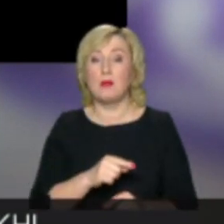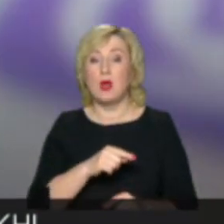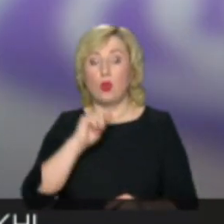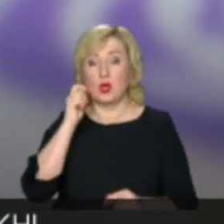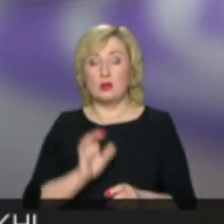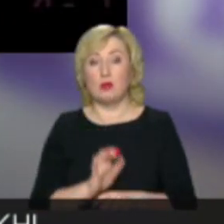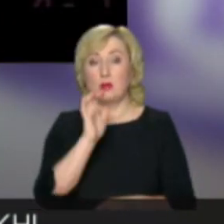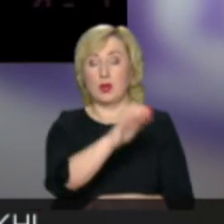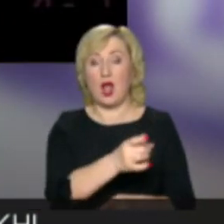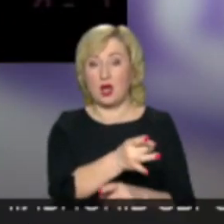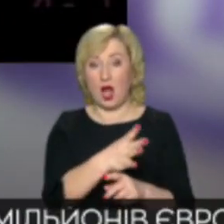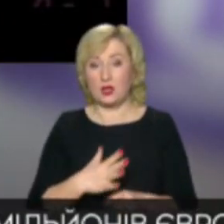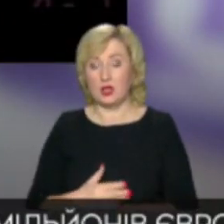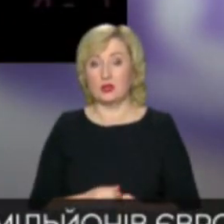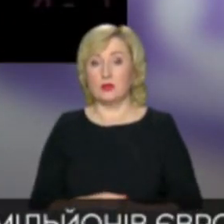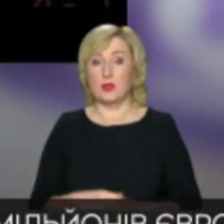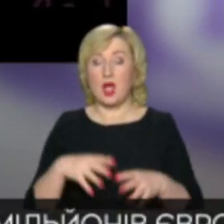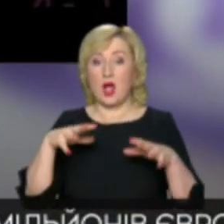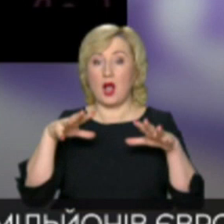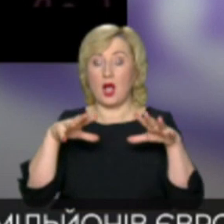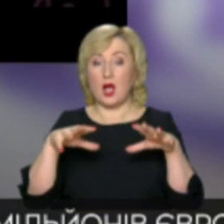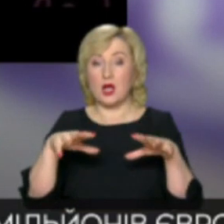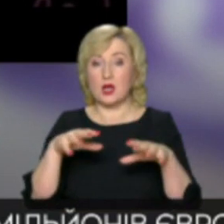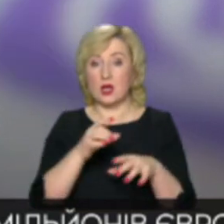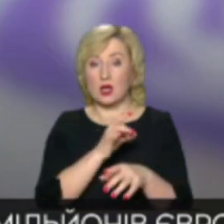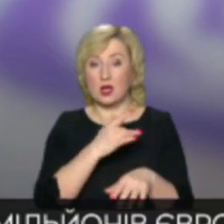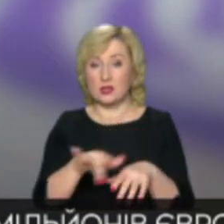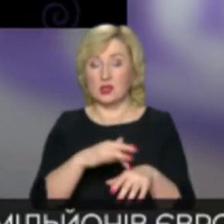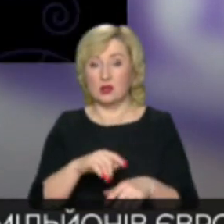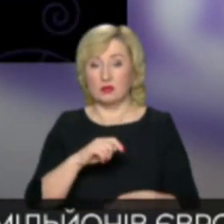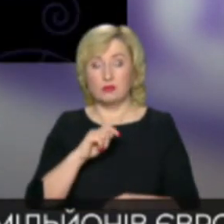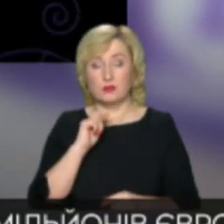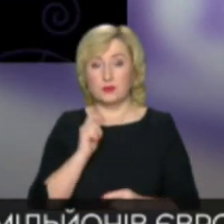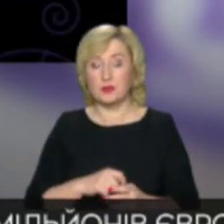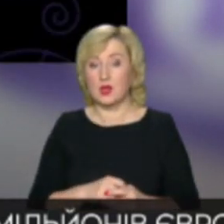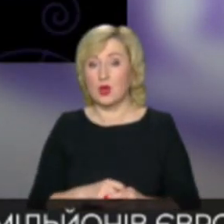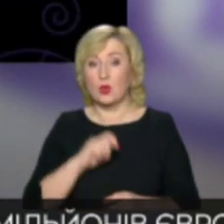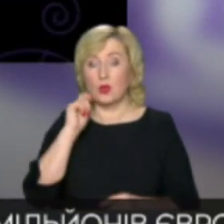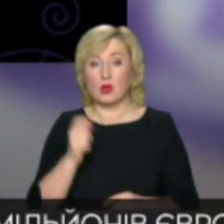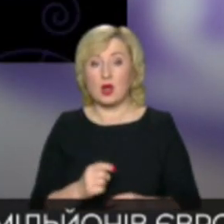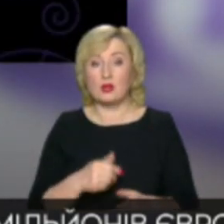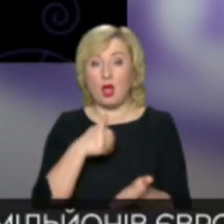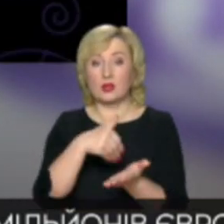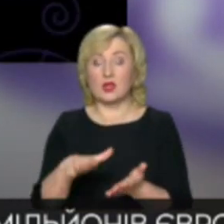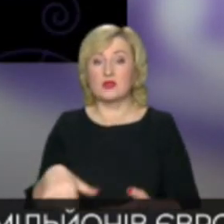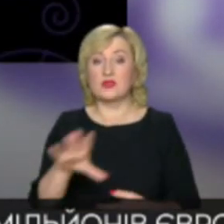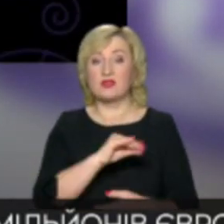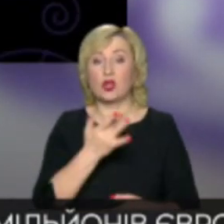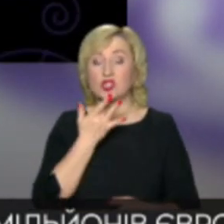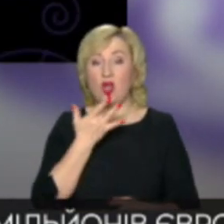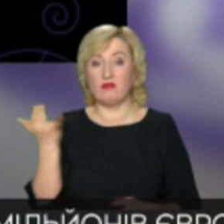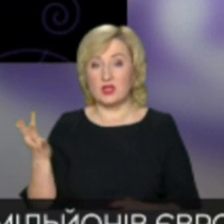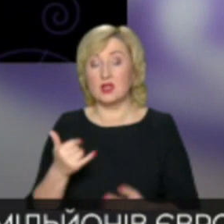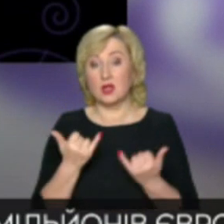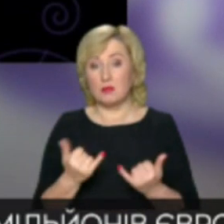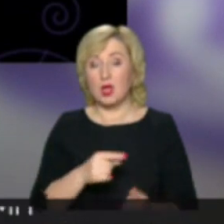ракету. Гасить как можно больше хохлопадали. Украина отказалась от всего советского. Вот